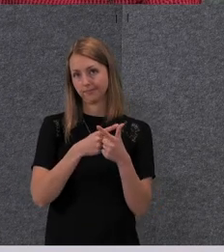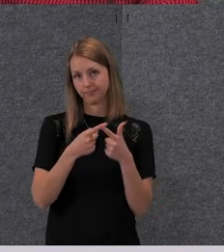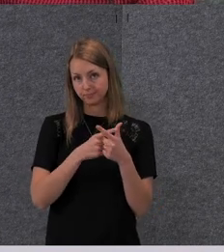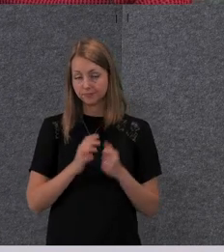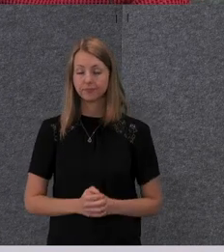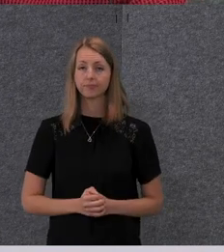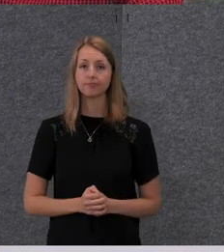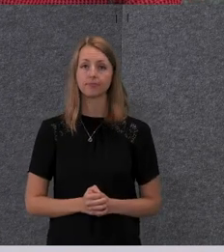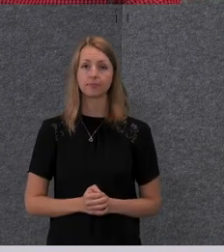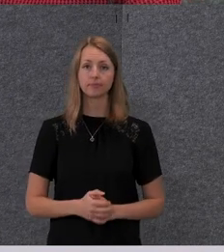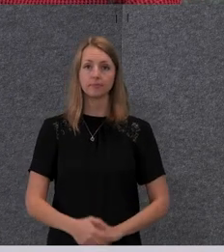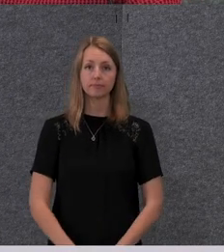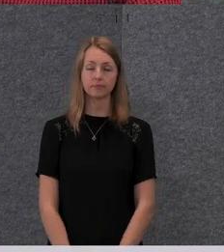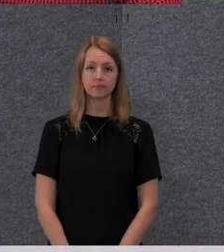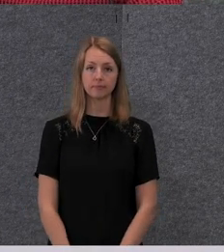Abstimmung haben.